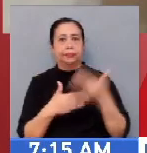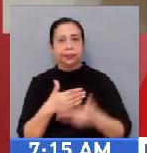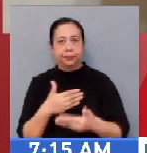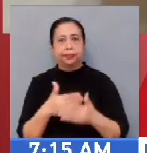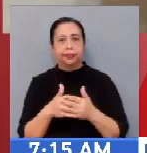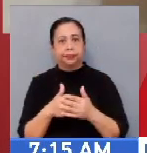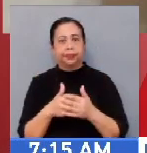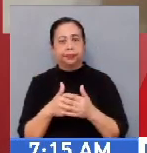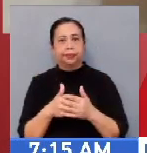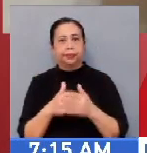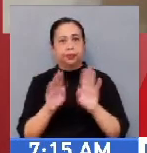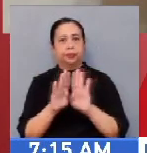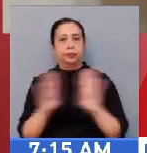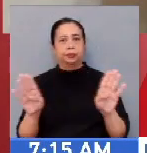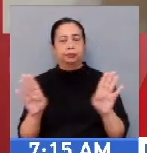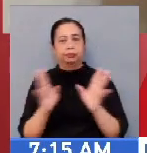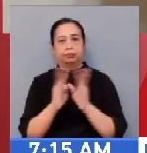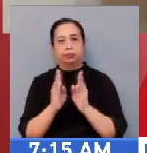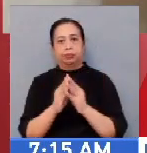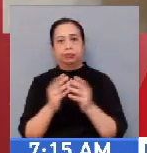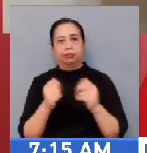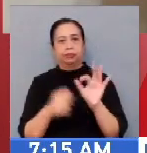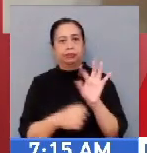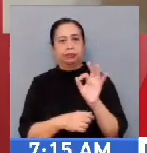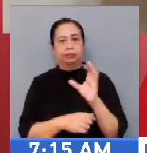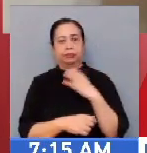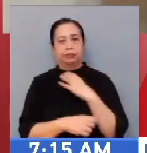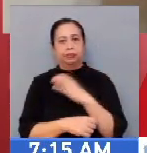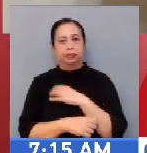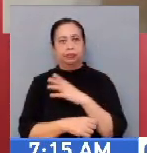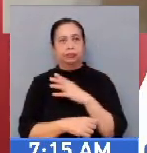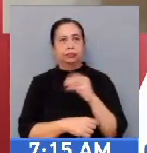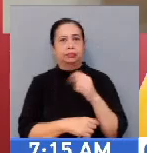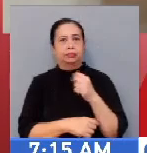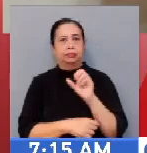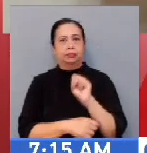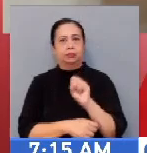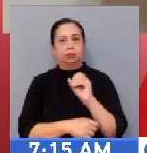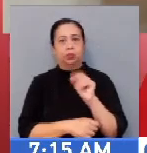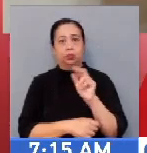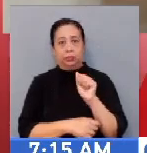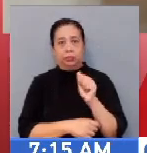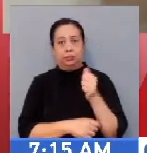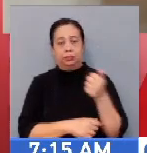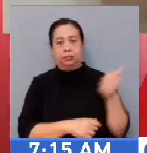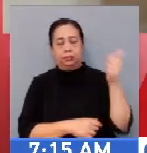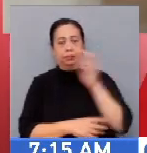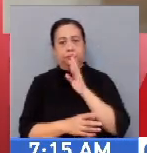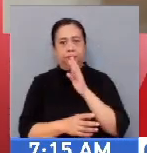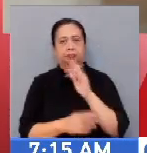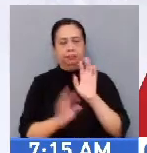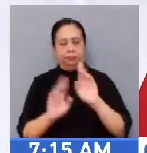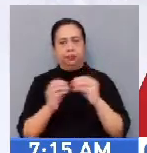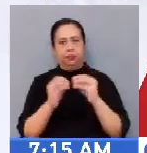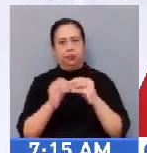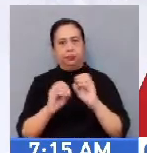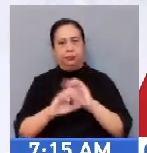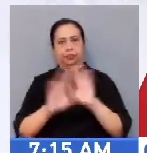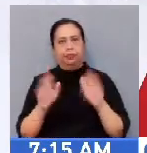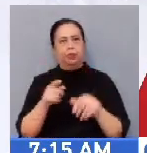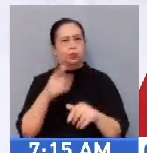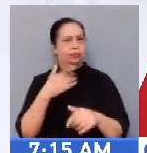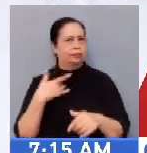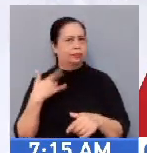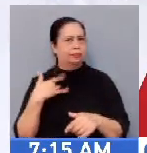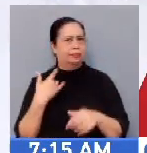opening of session ng 19th Congress at syempre yung SONA, mas mabubuo na po iyon. Sino ba napipisil maging minority